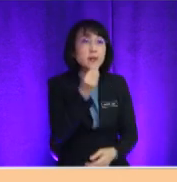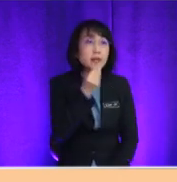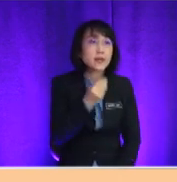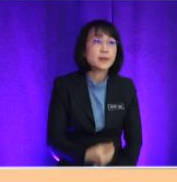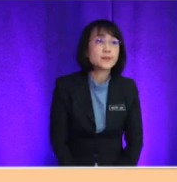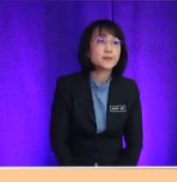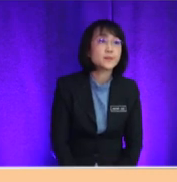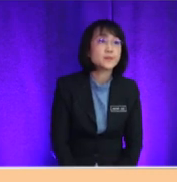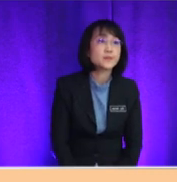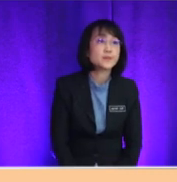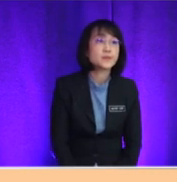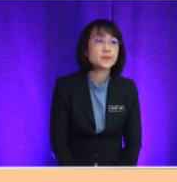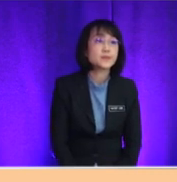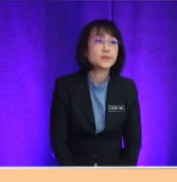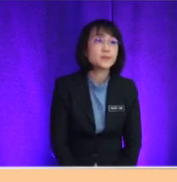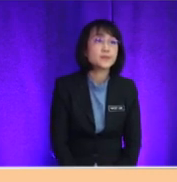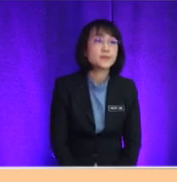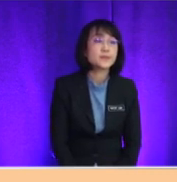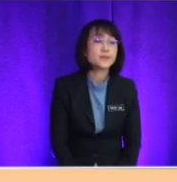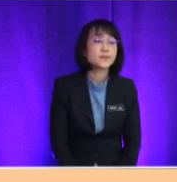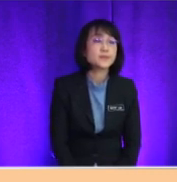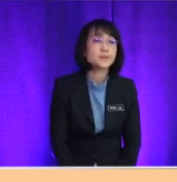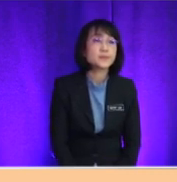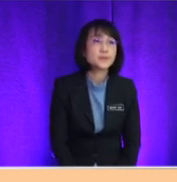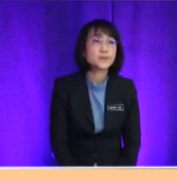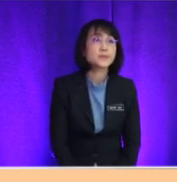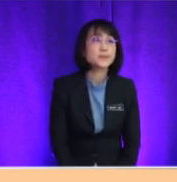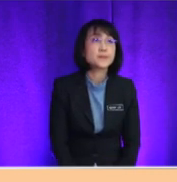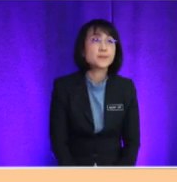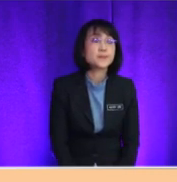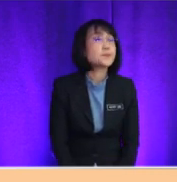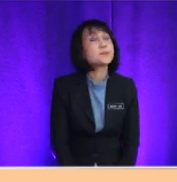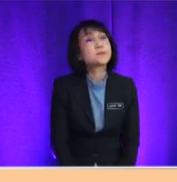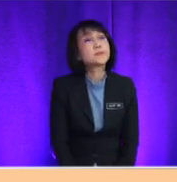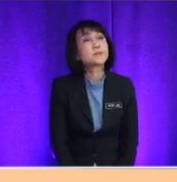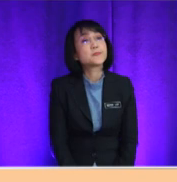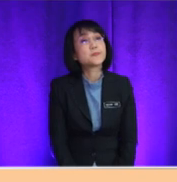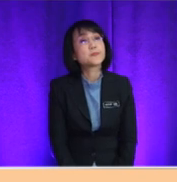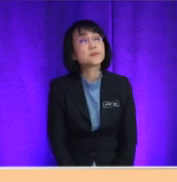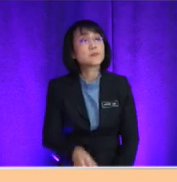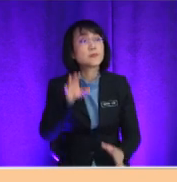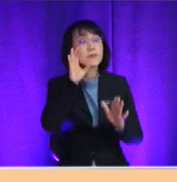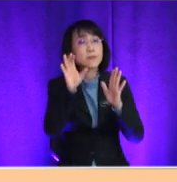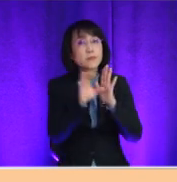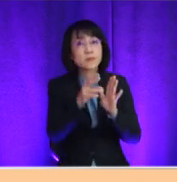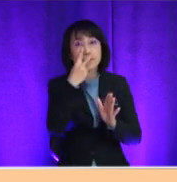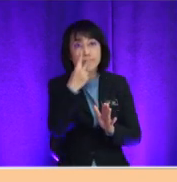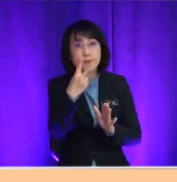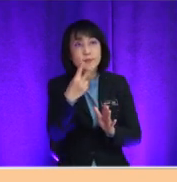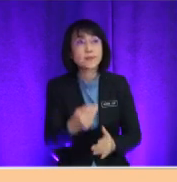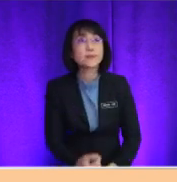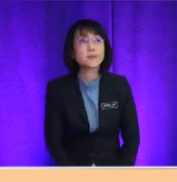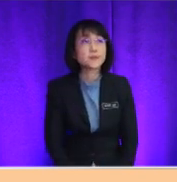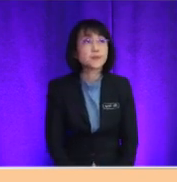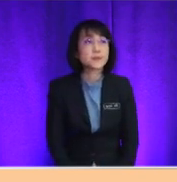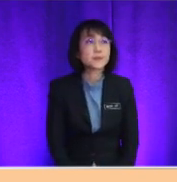berlakunya pencemaran makanan dan pencemaran silang kalau kita lihatlah